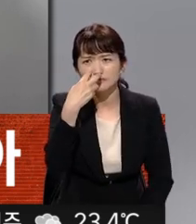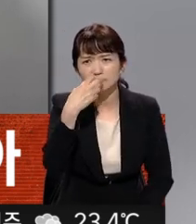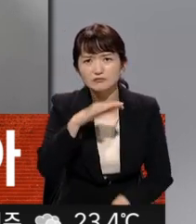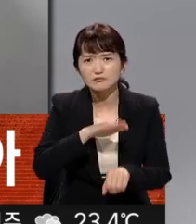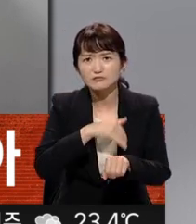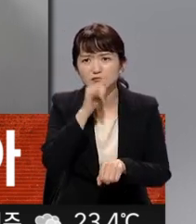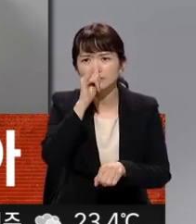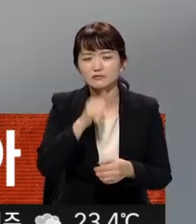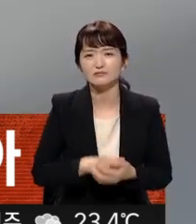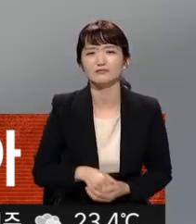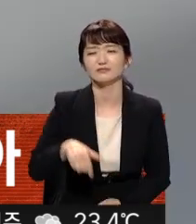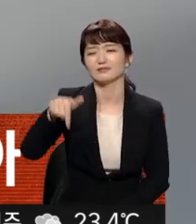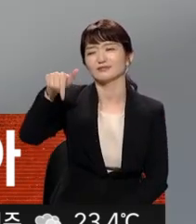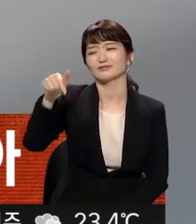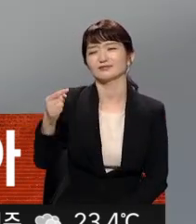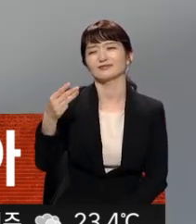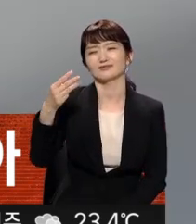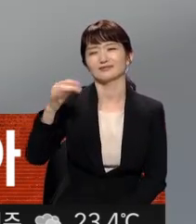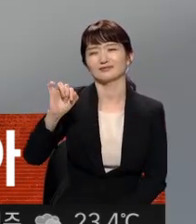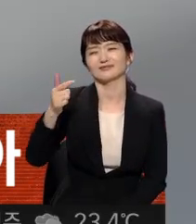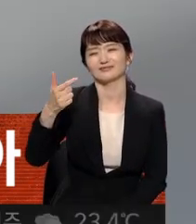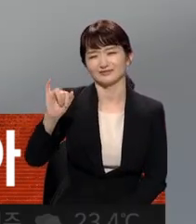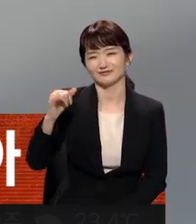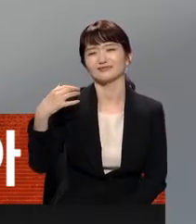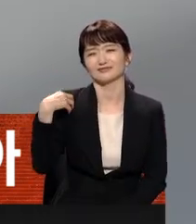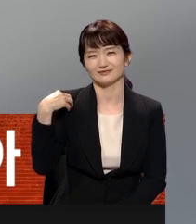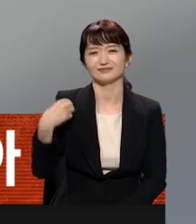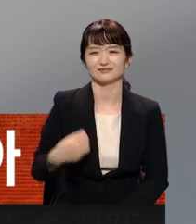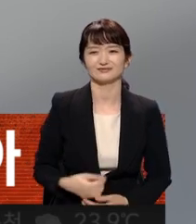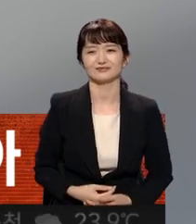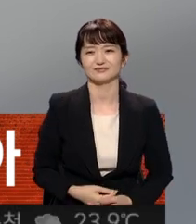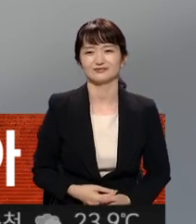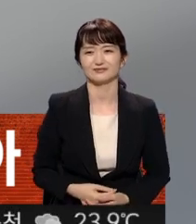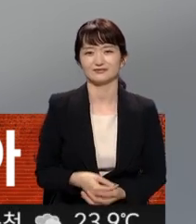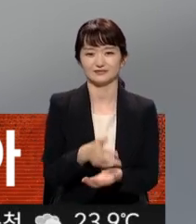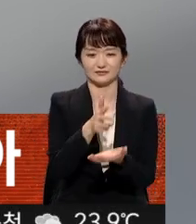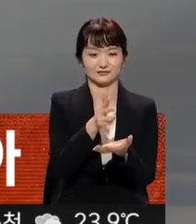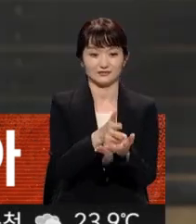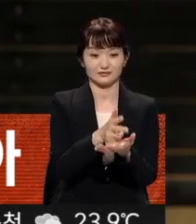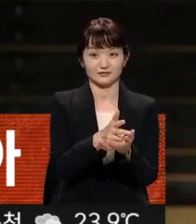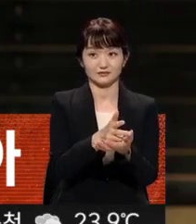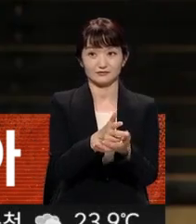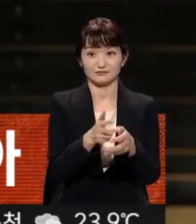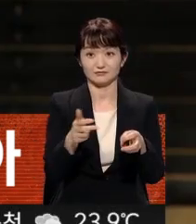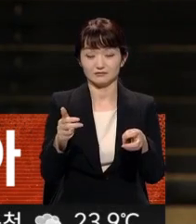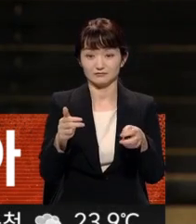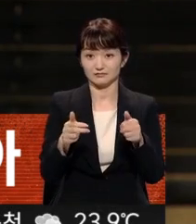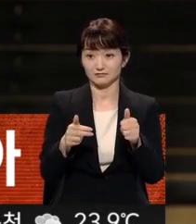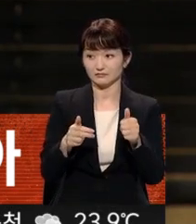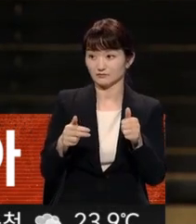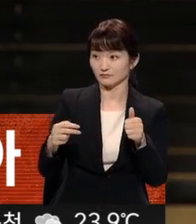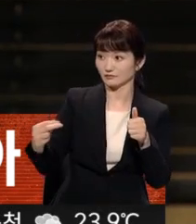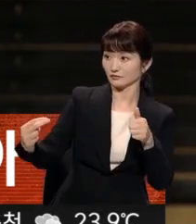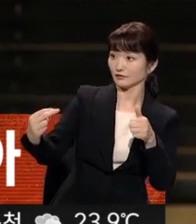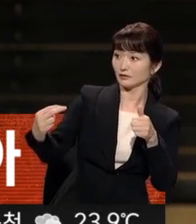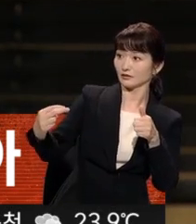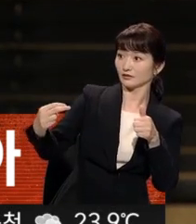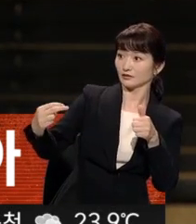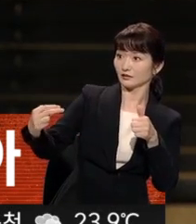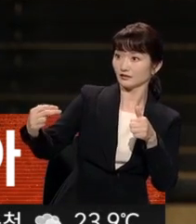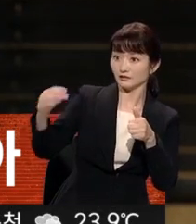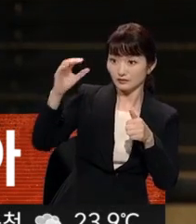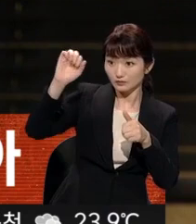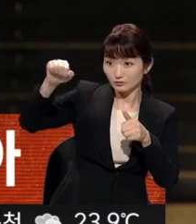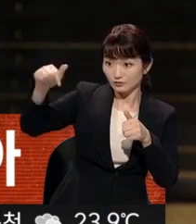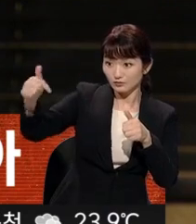아닐까요 고라니 책임이죠 아 진짜 사실 주차장에서 고라니를 만나면 저도 정말 너무 무서워져요